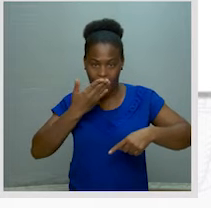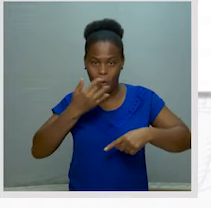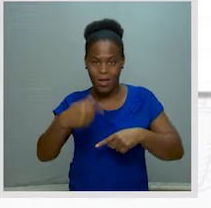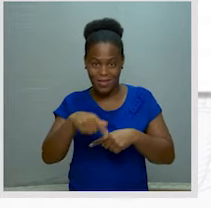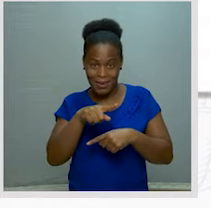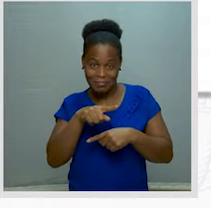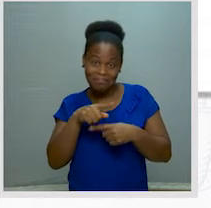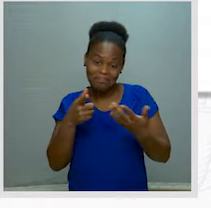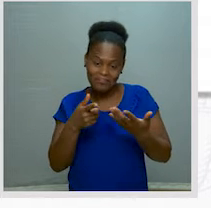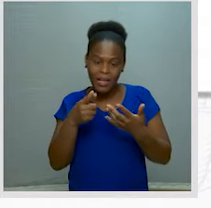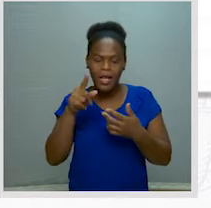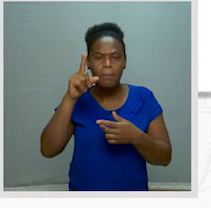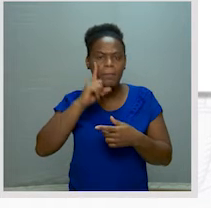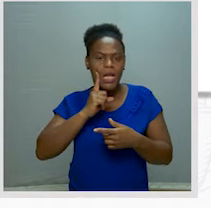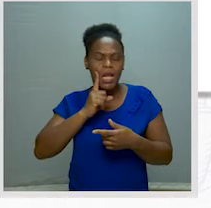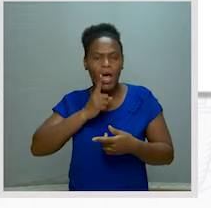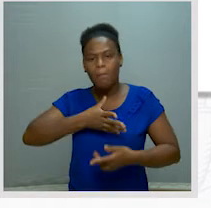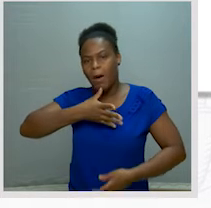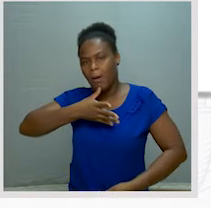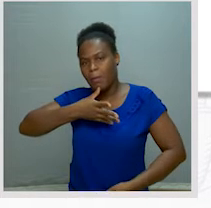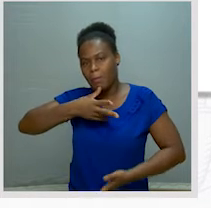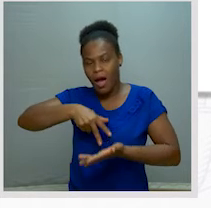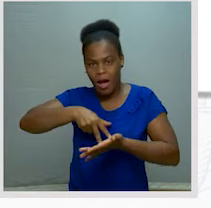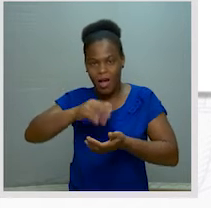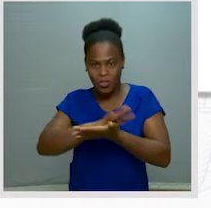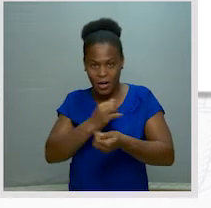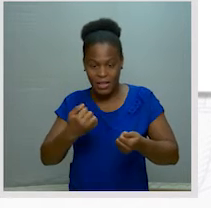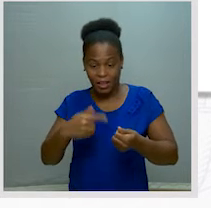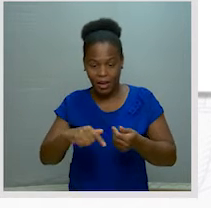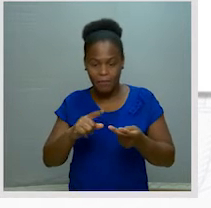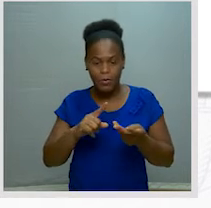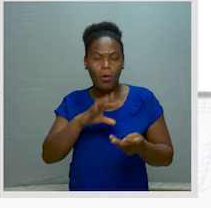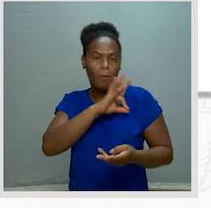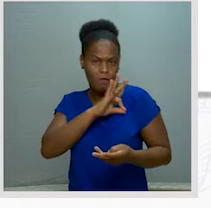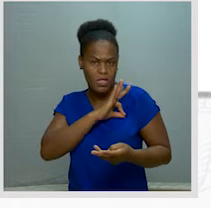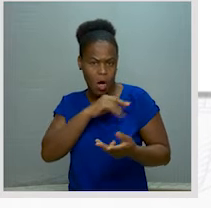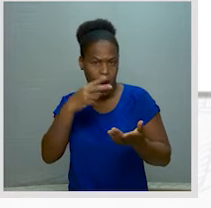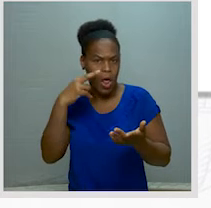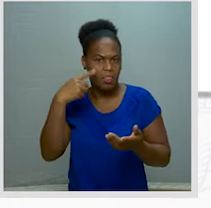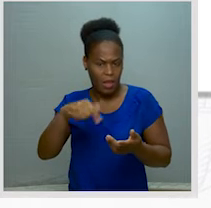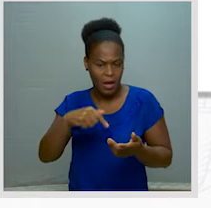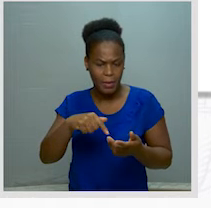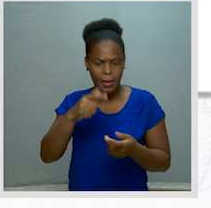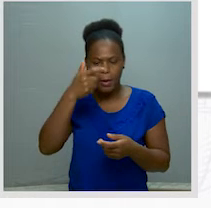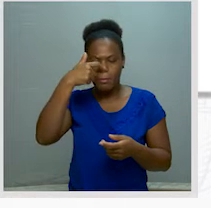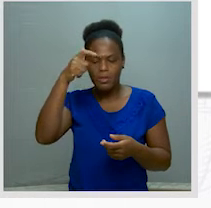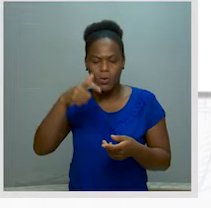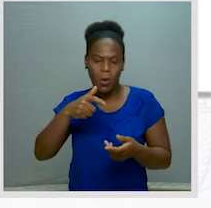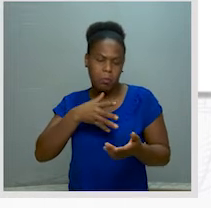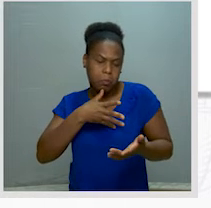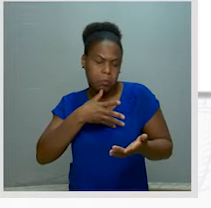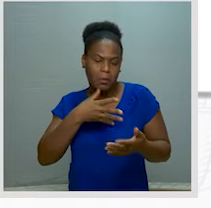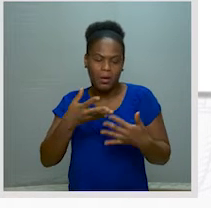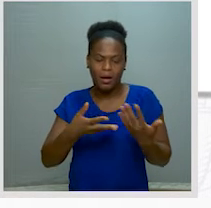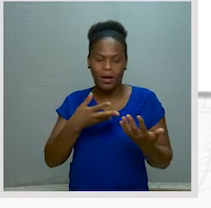classe, une présentatrice, un professeur, un présentateur, un